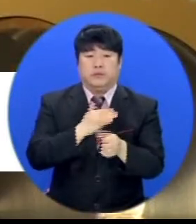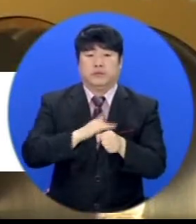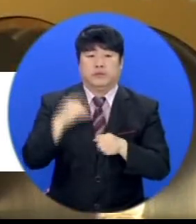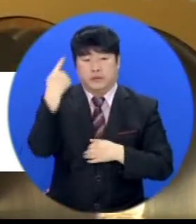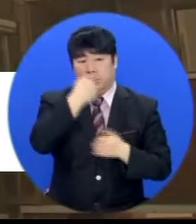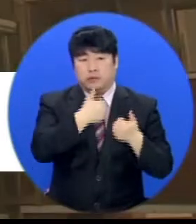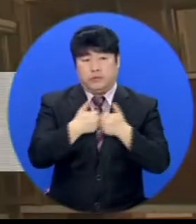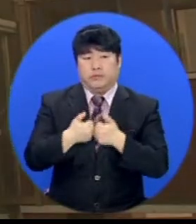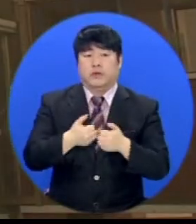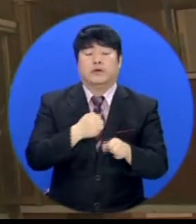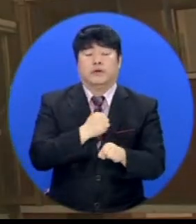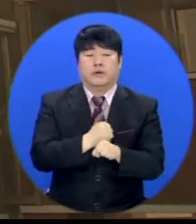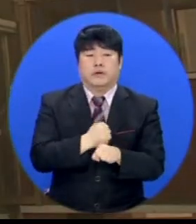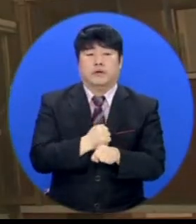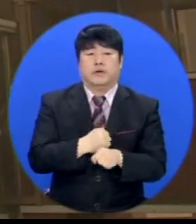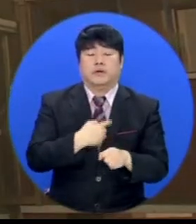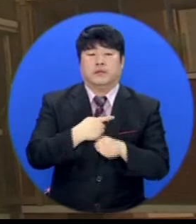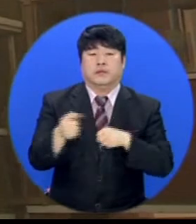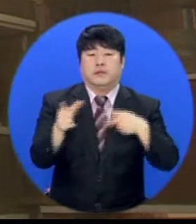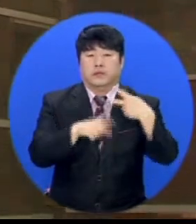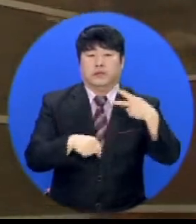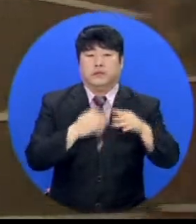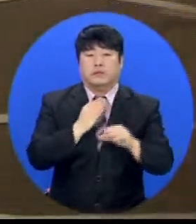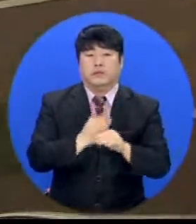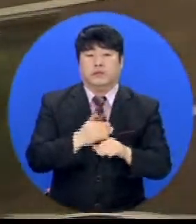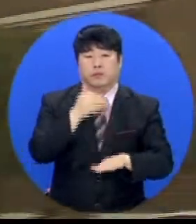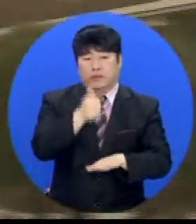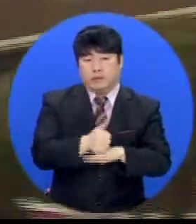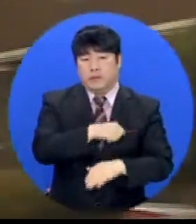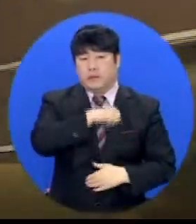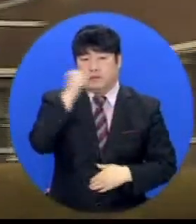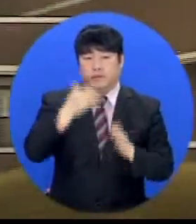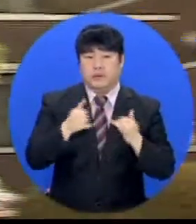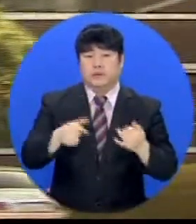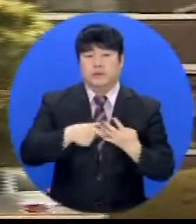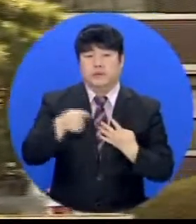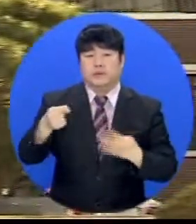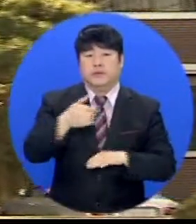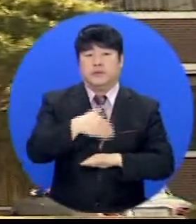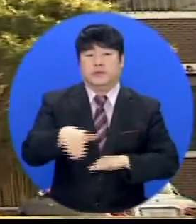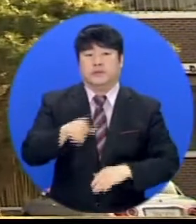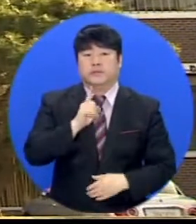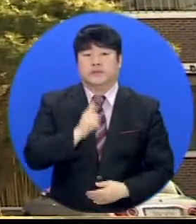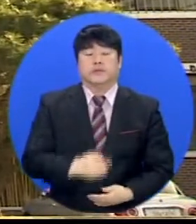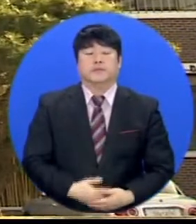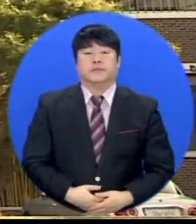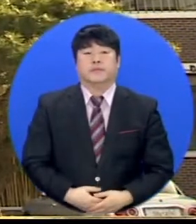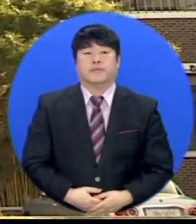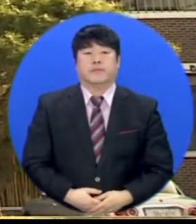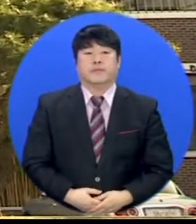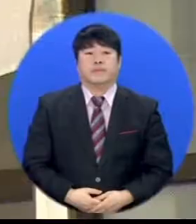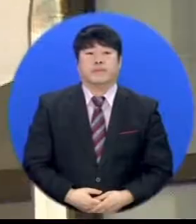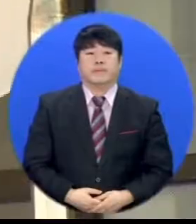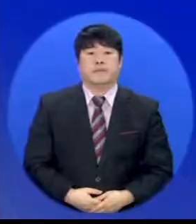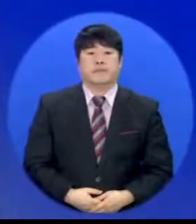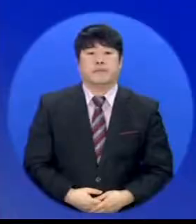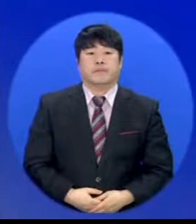면접 등의 절차를 거쳐 내년 2월 중에 최종 합격자를 선정할 계획입니다.